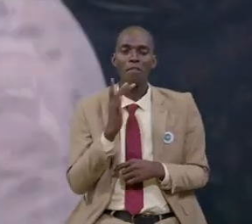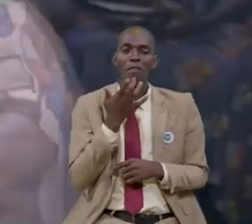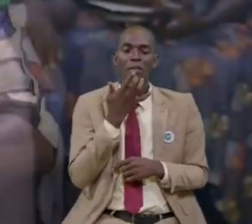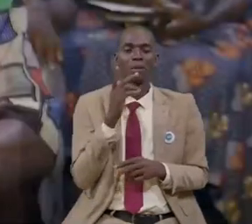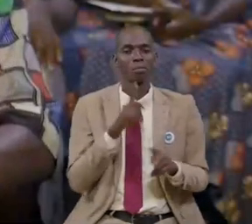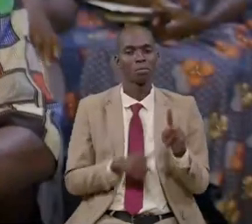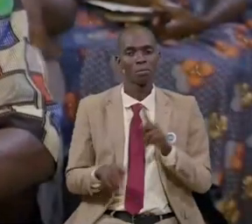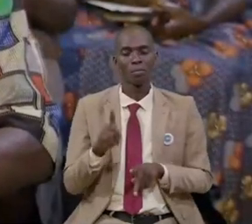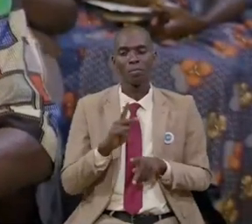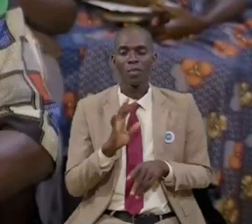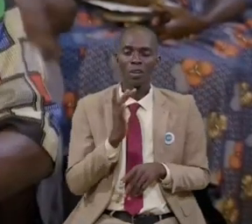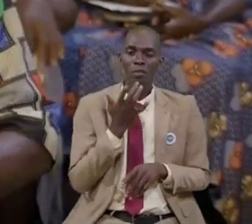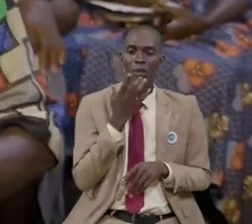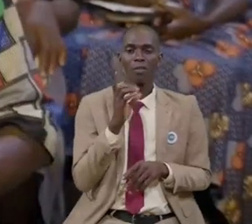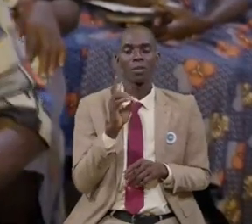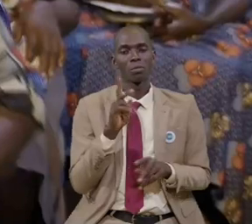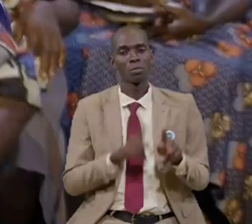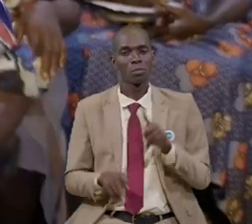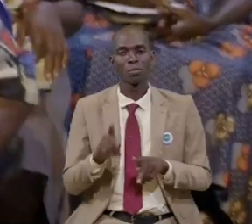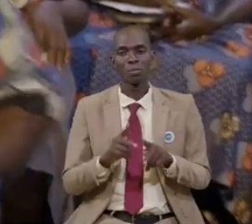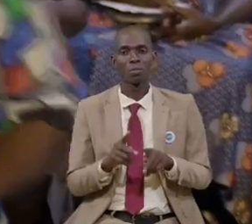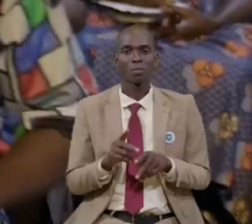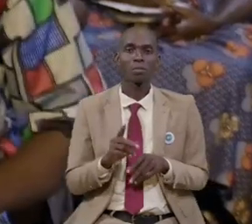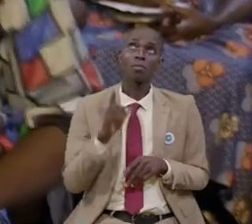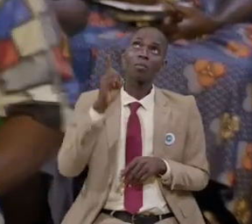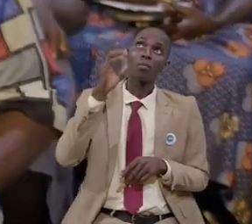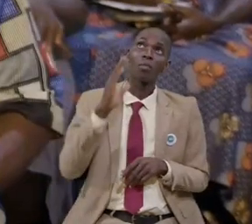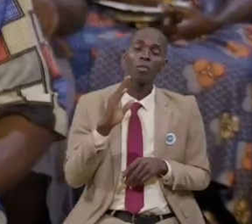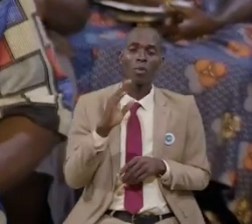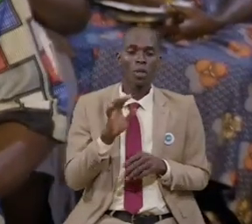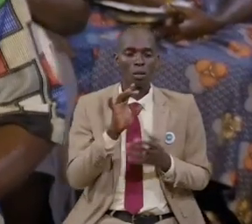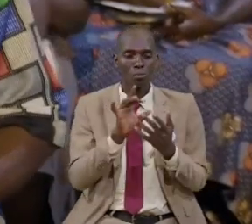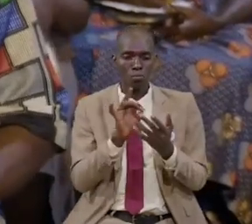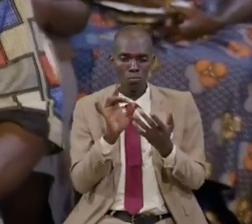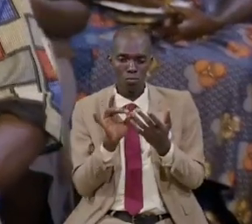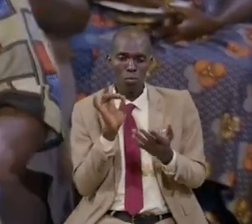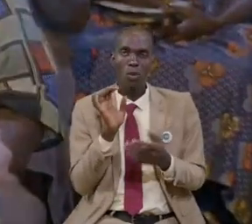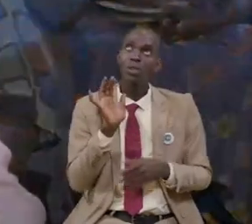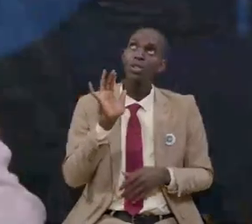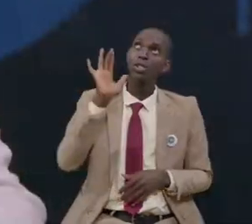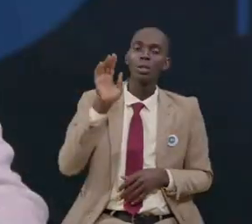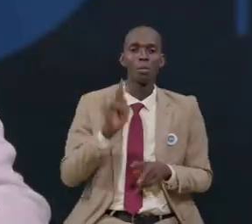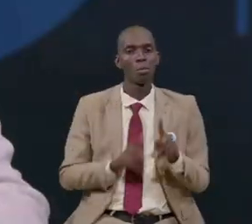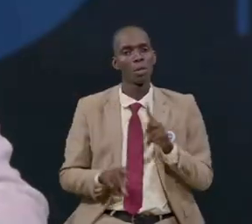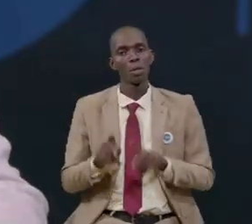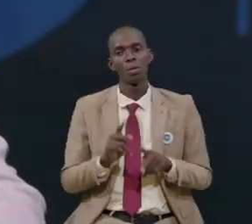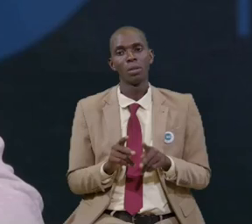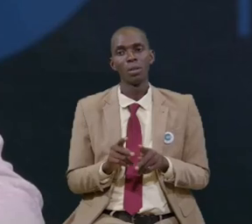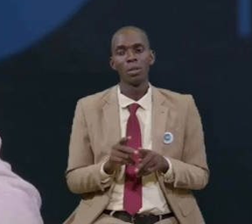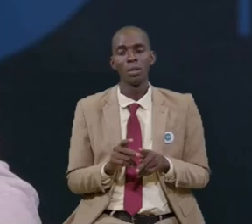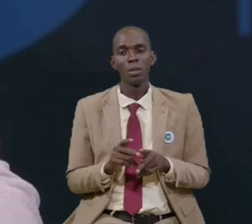Le peuple favori. Dieu démontre sa